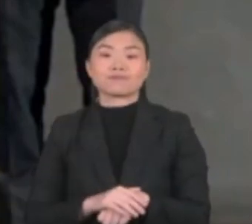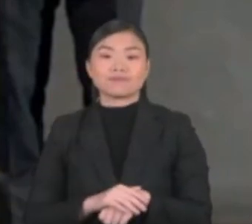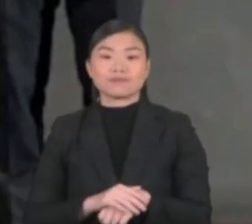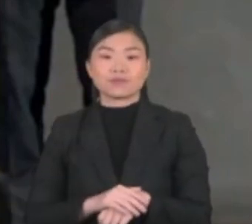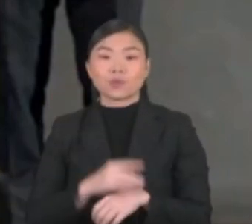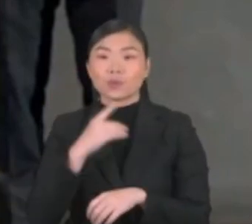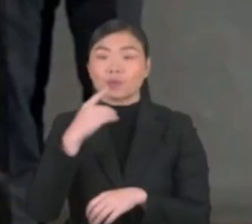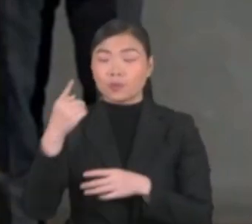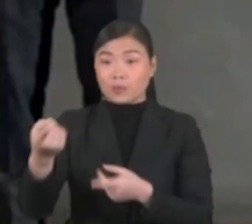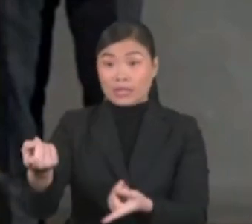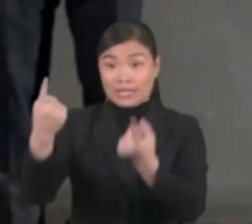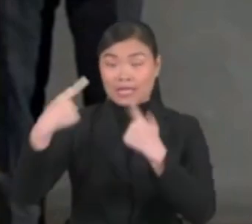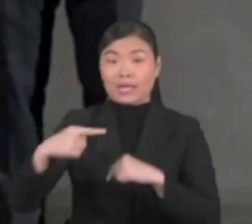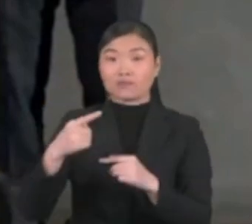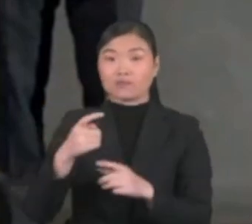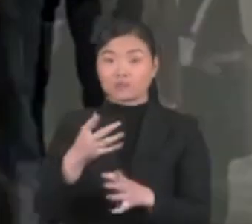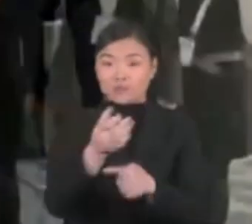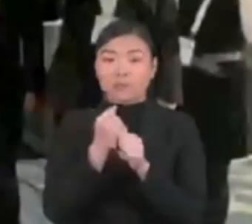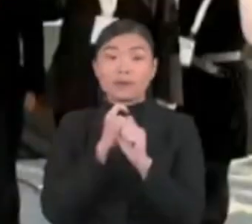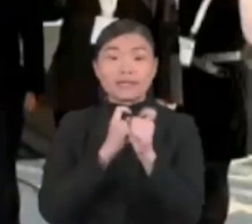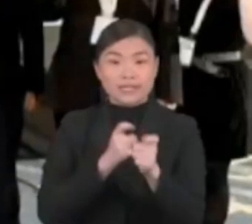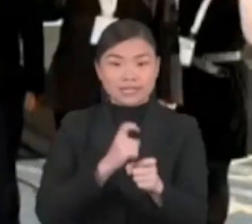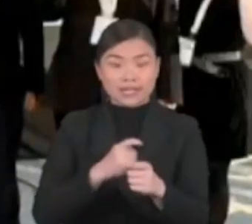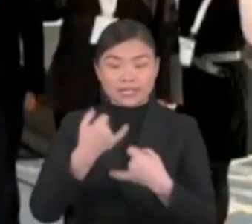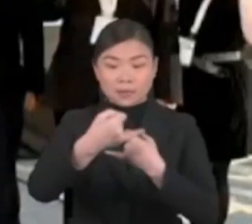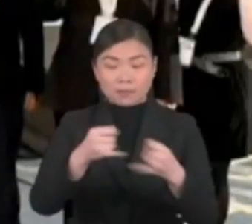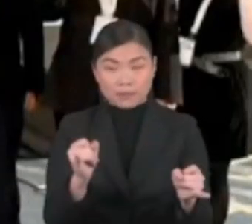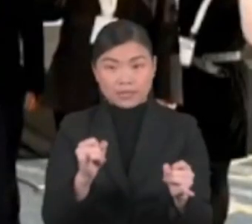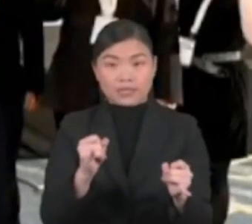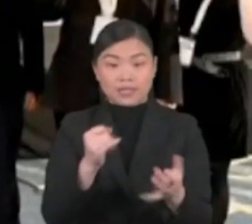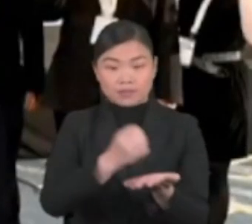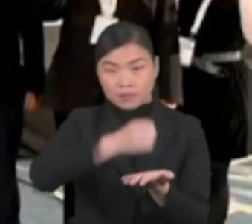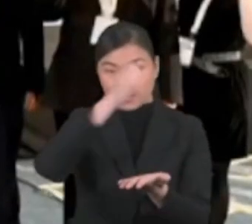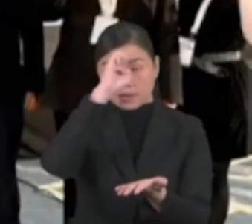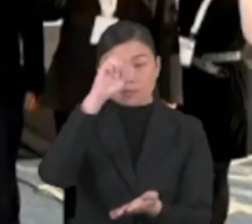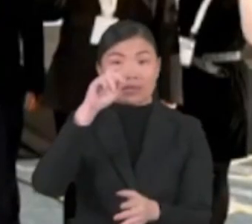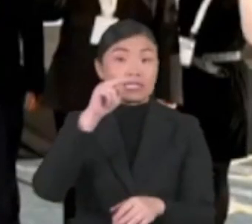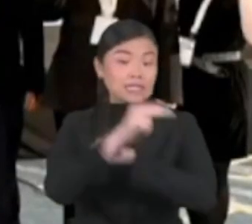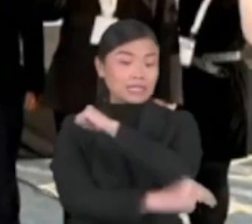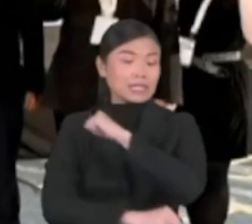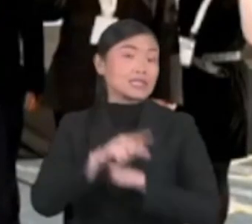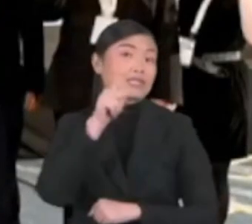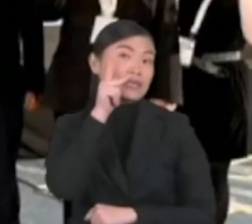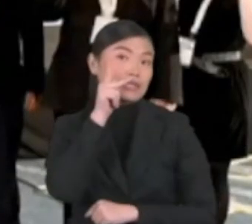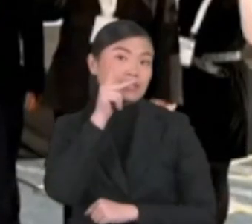menerima anugerah tersebut, Pengarah Jabatan Pendidikan Negeri Kedah Ismail Uthman.